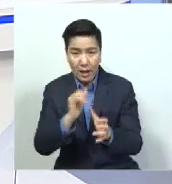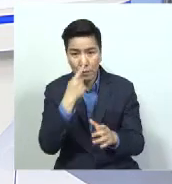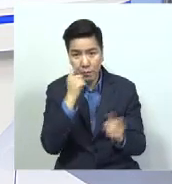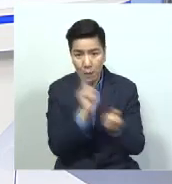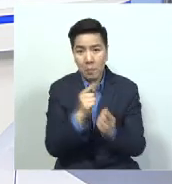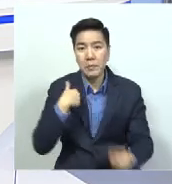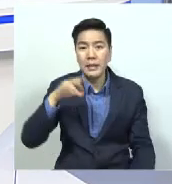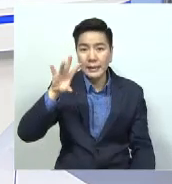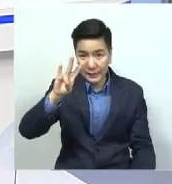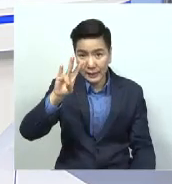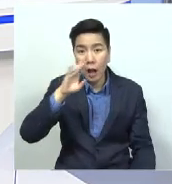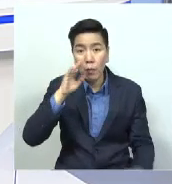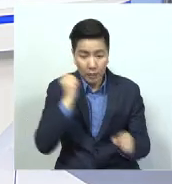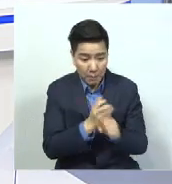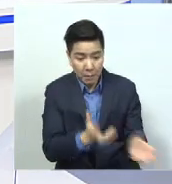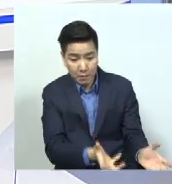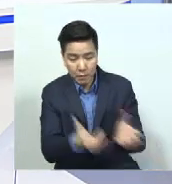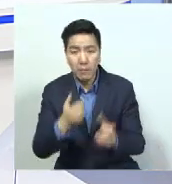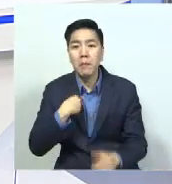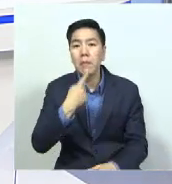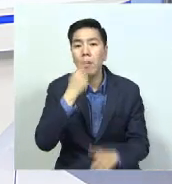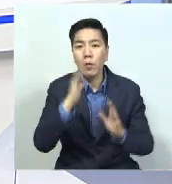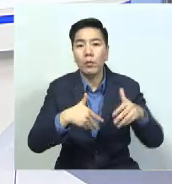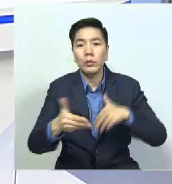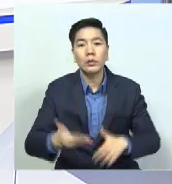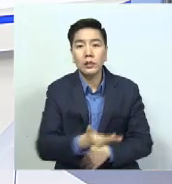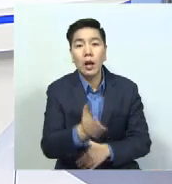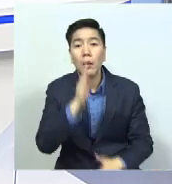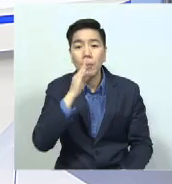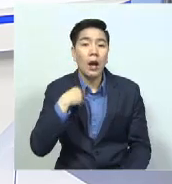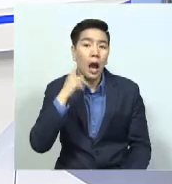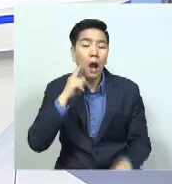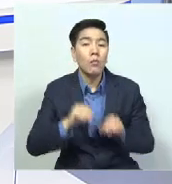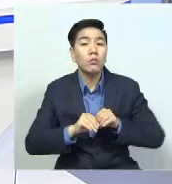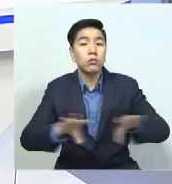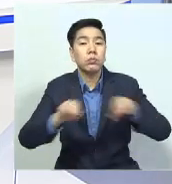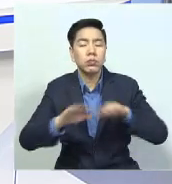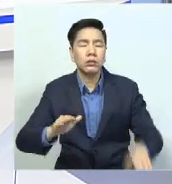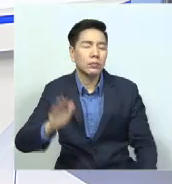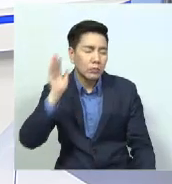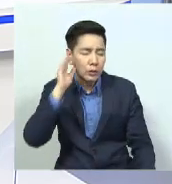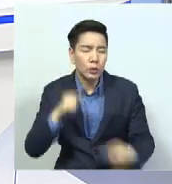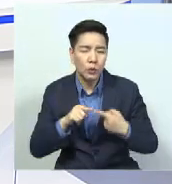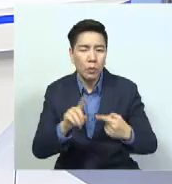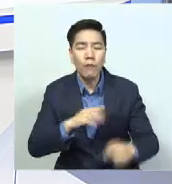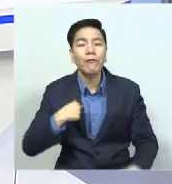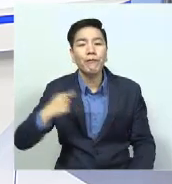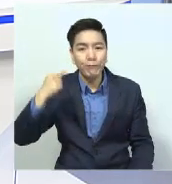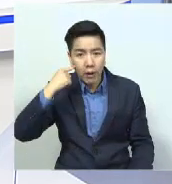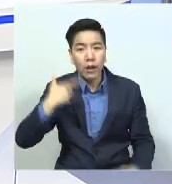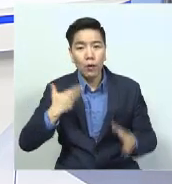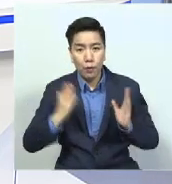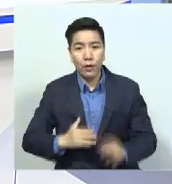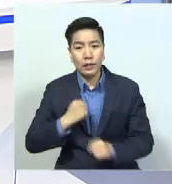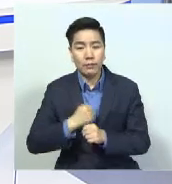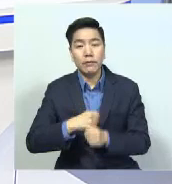ถ้าจะเก็บกู้เดี๋ยวจะแจ้งให้ประชาชนทราบที่สำคัญขอความร่วมมือถ้ามีข่าวลืออะไรบนโลกออนไลน์อย่าส่งต่อขอให้ฟังจากเจ้าหน้าที่เท่